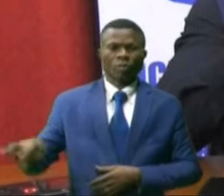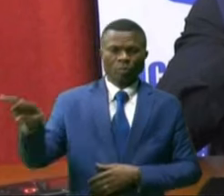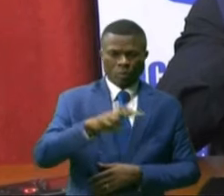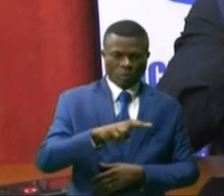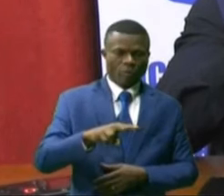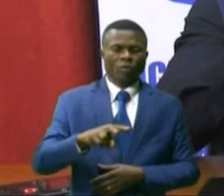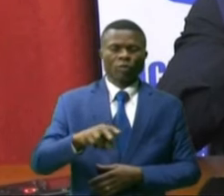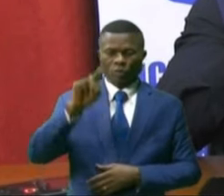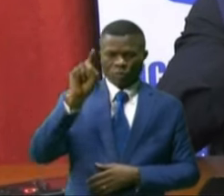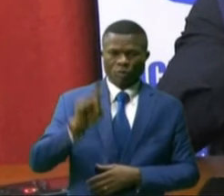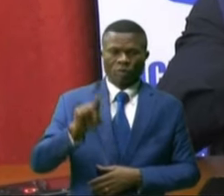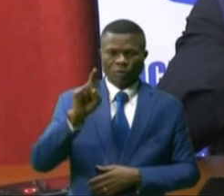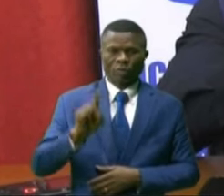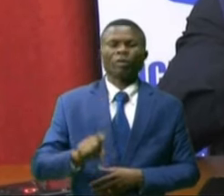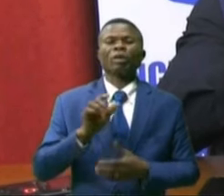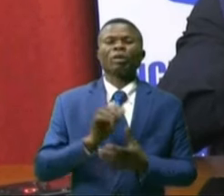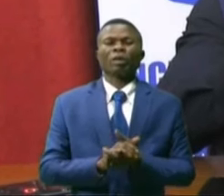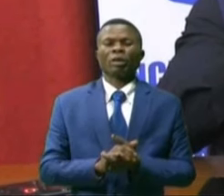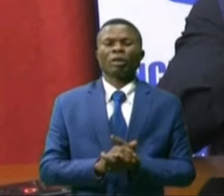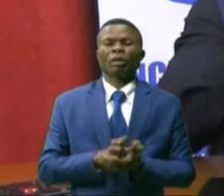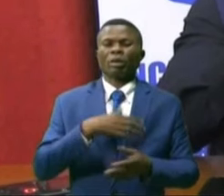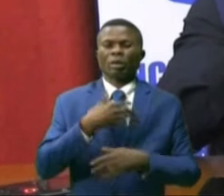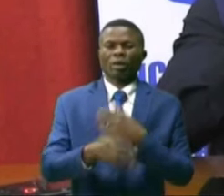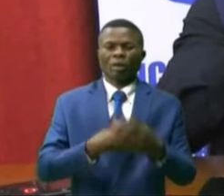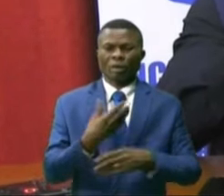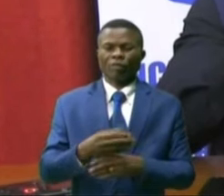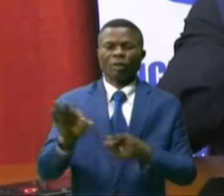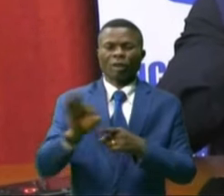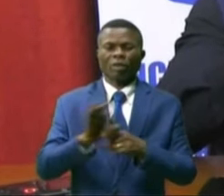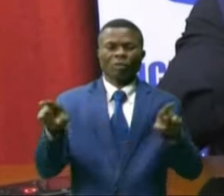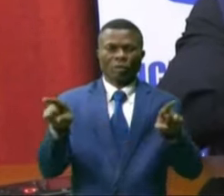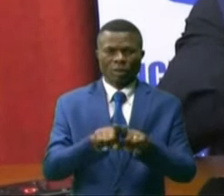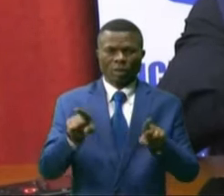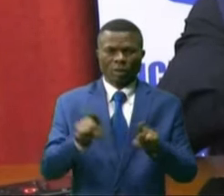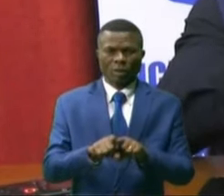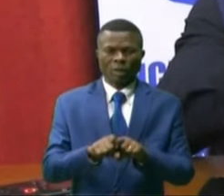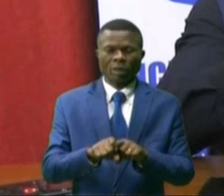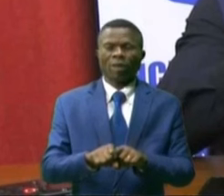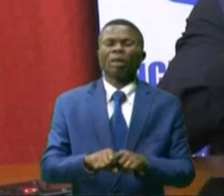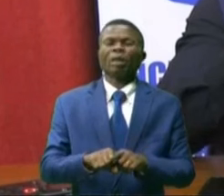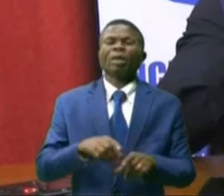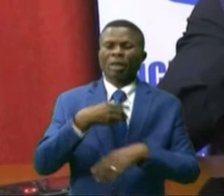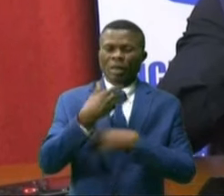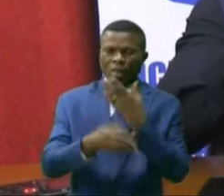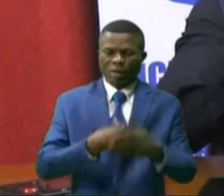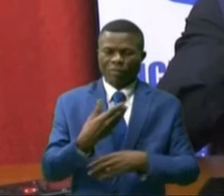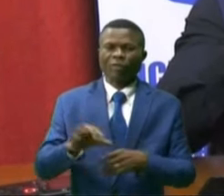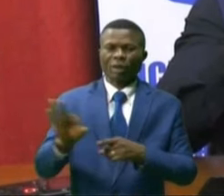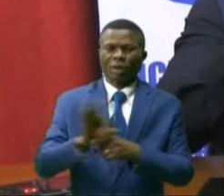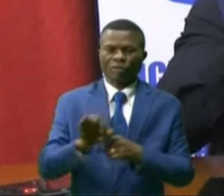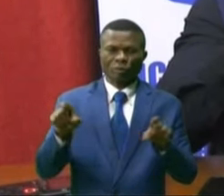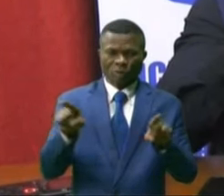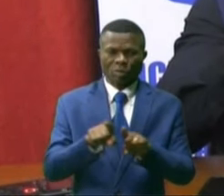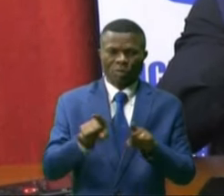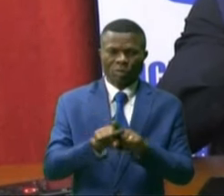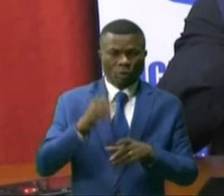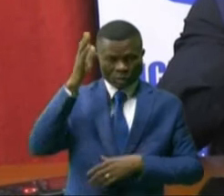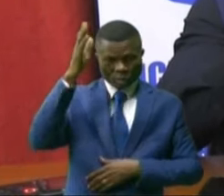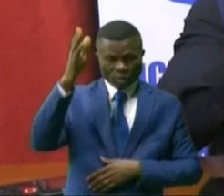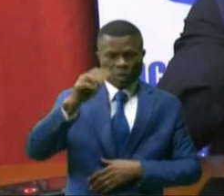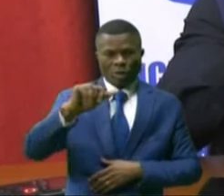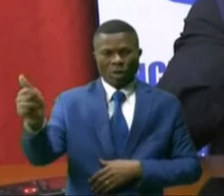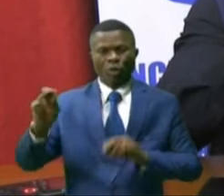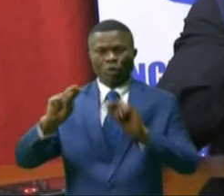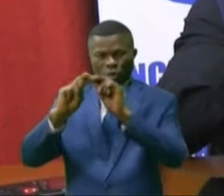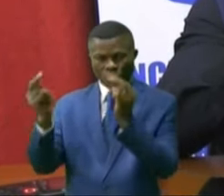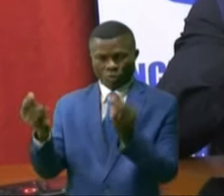appelés à faire la même formation ou à répliquer la même formation à d'autres